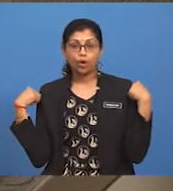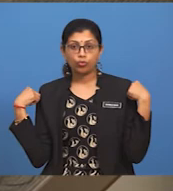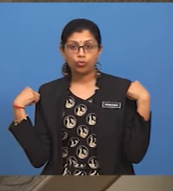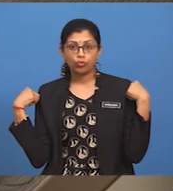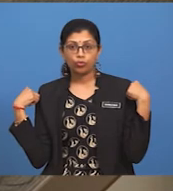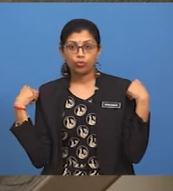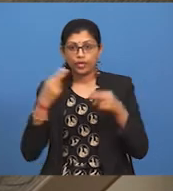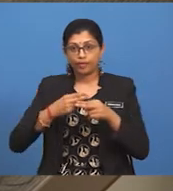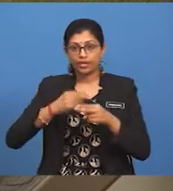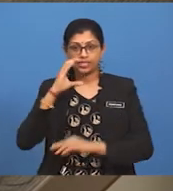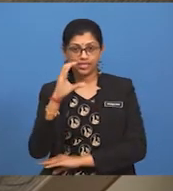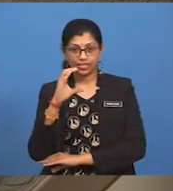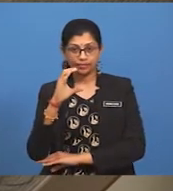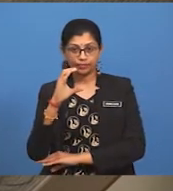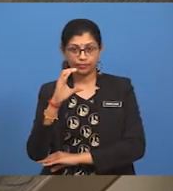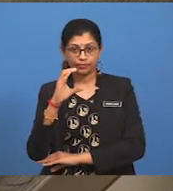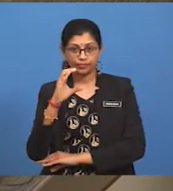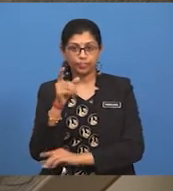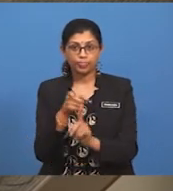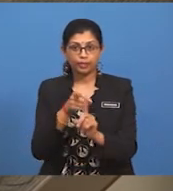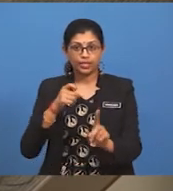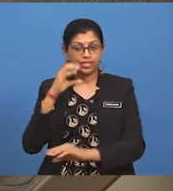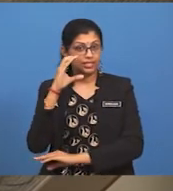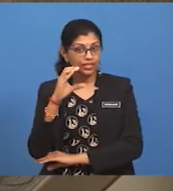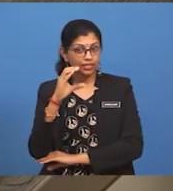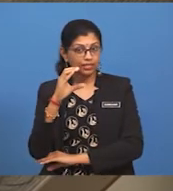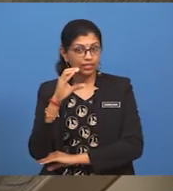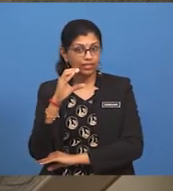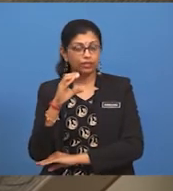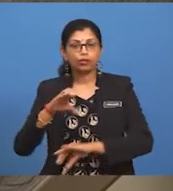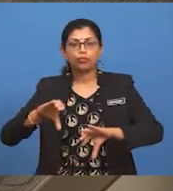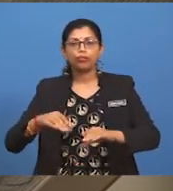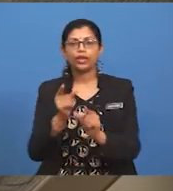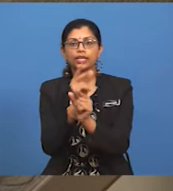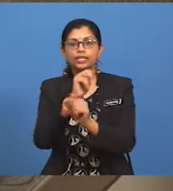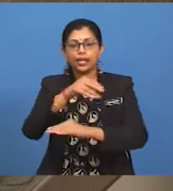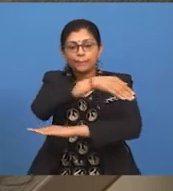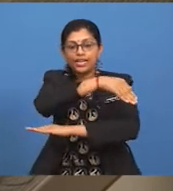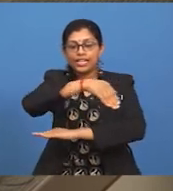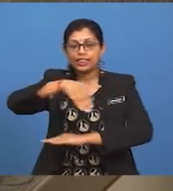C. Daripada C, buat garisan merintang.